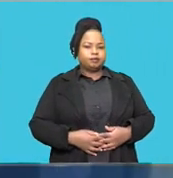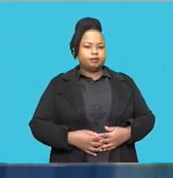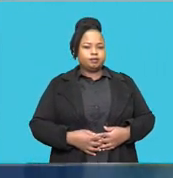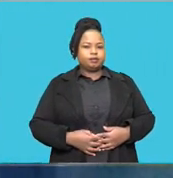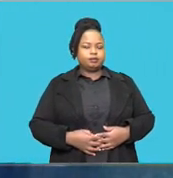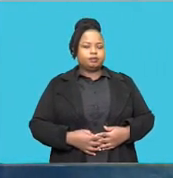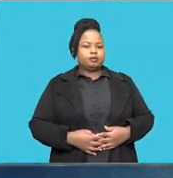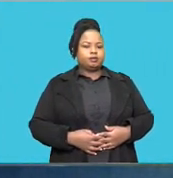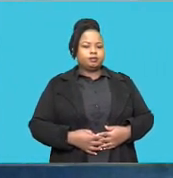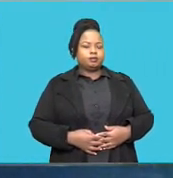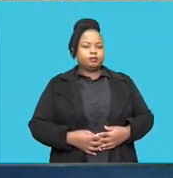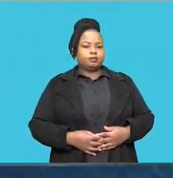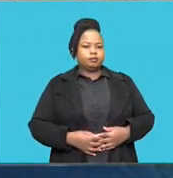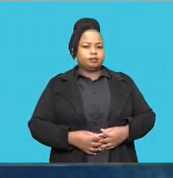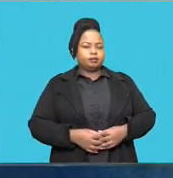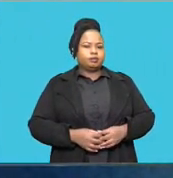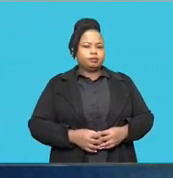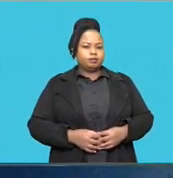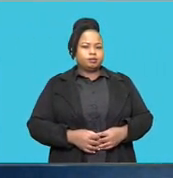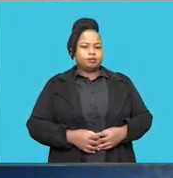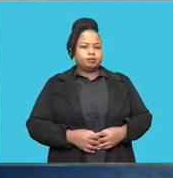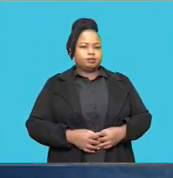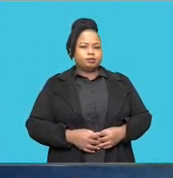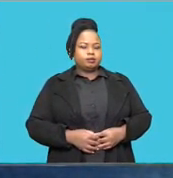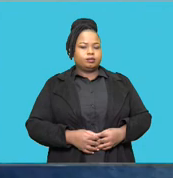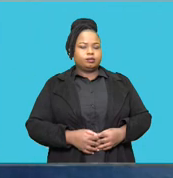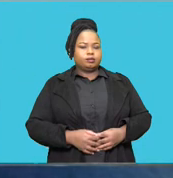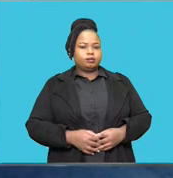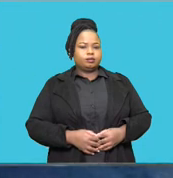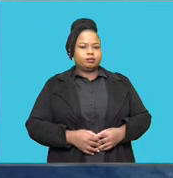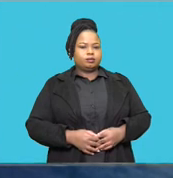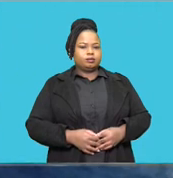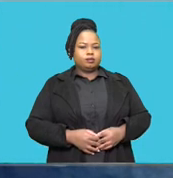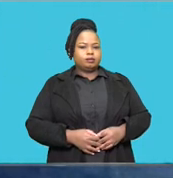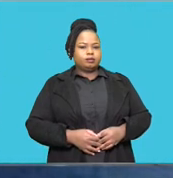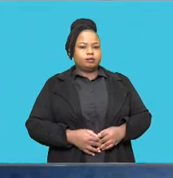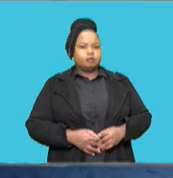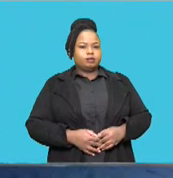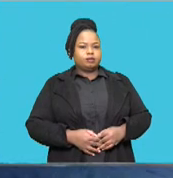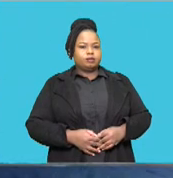ku-081-531-8857. Kwiindaba zeSoweto TV ndingunomzabalazo Mduka eMeadowlands.